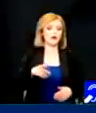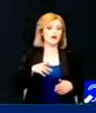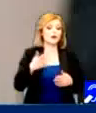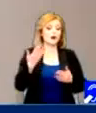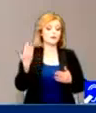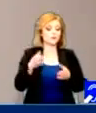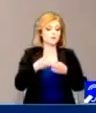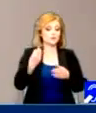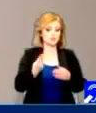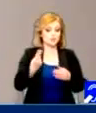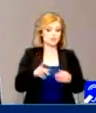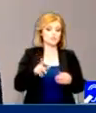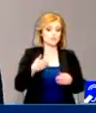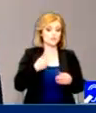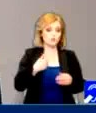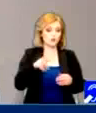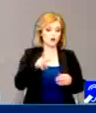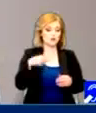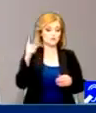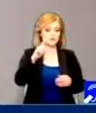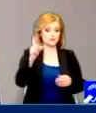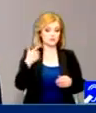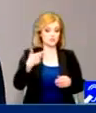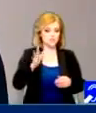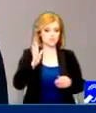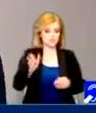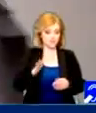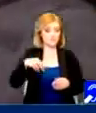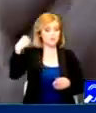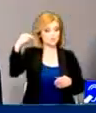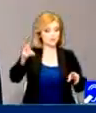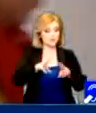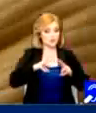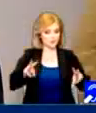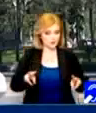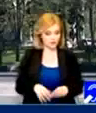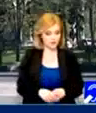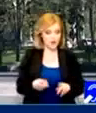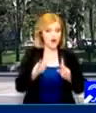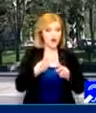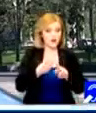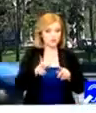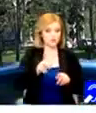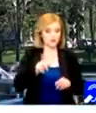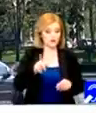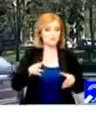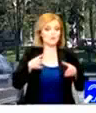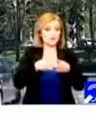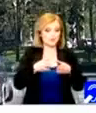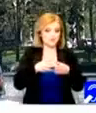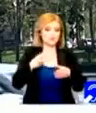solicitările socialiștilor se regăsesc alegerea Zinaidei Greceanei în funcție de președinte al Parlamentului, preluarea de către PSRM a mai